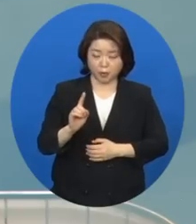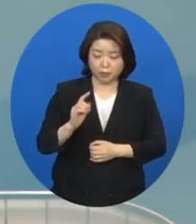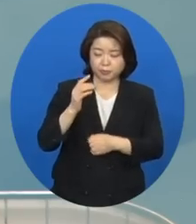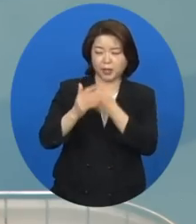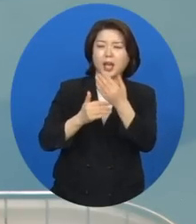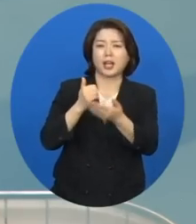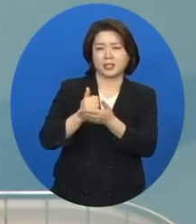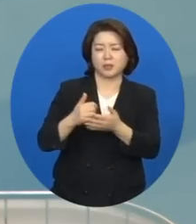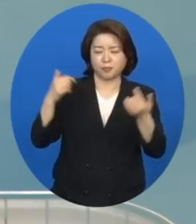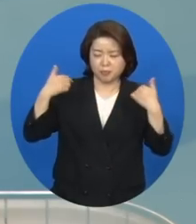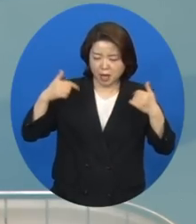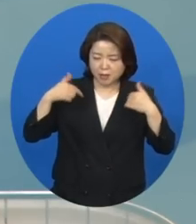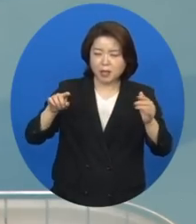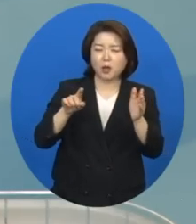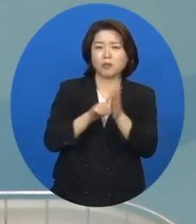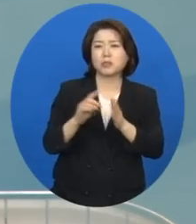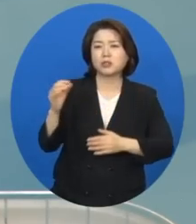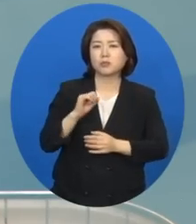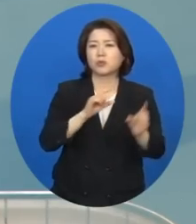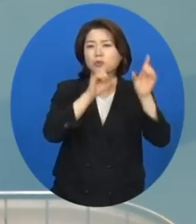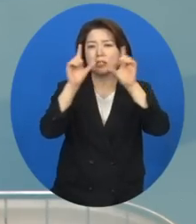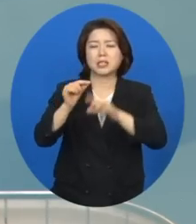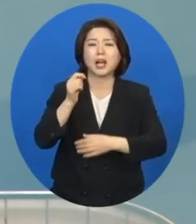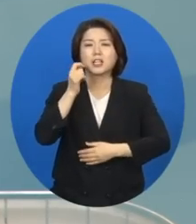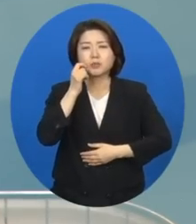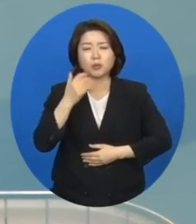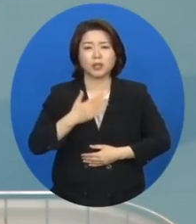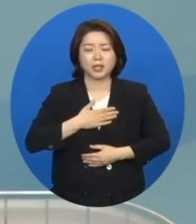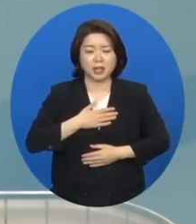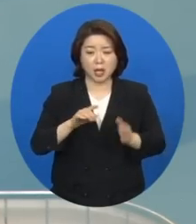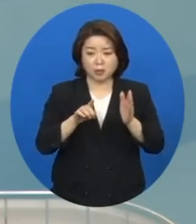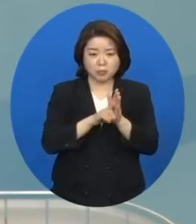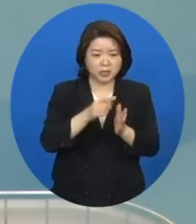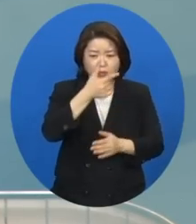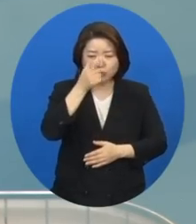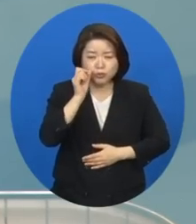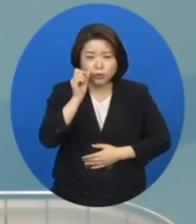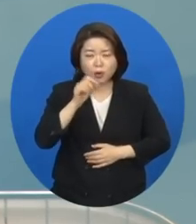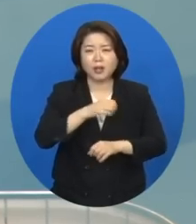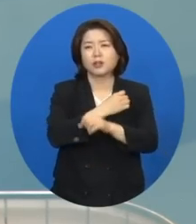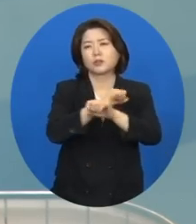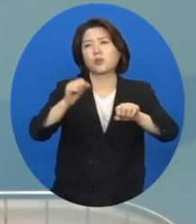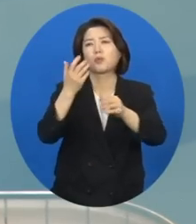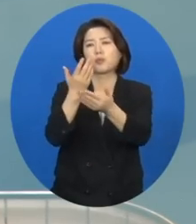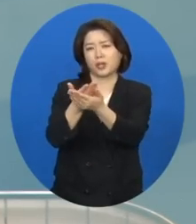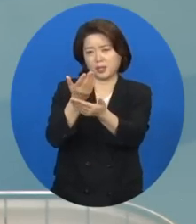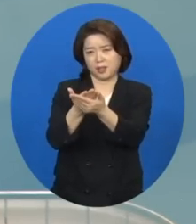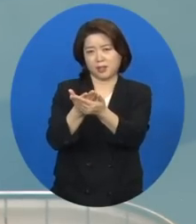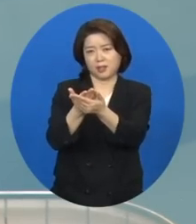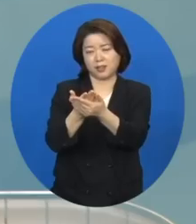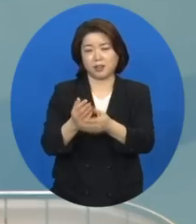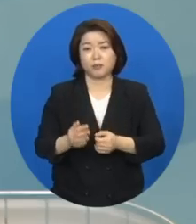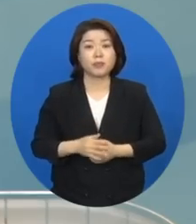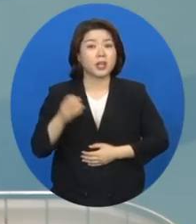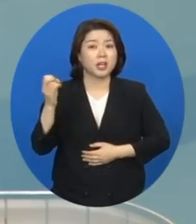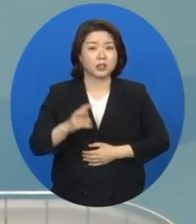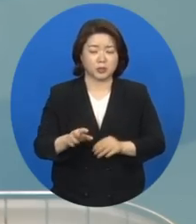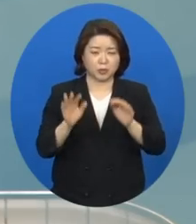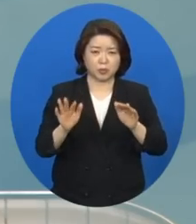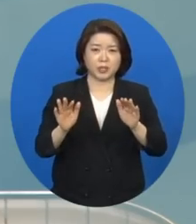날마다 믿음으로 살지 못한 제 믿음 없음을 용서하여 주십시오. 그리고